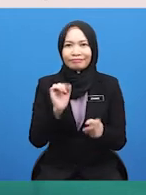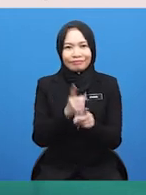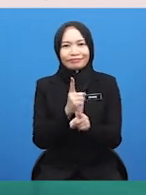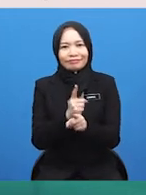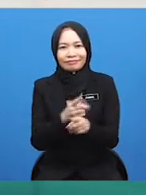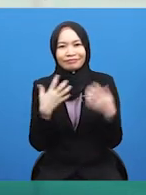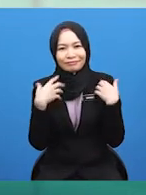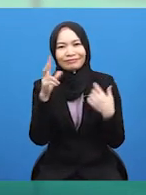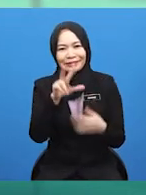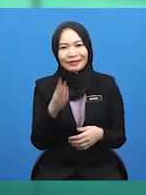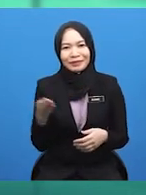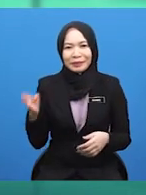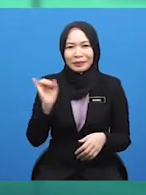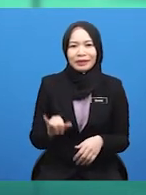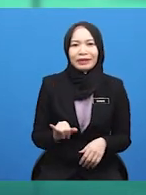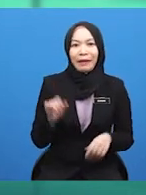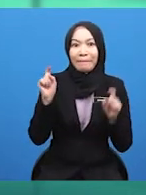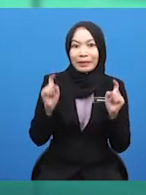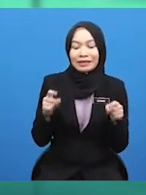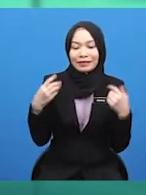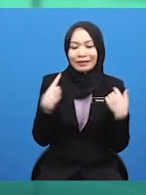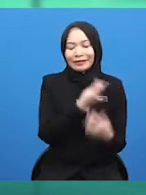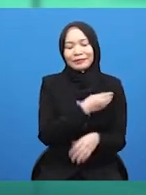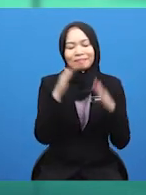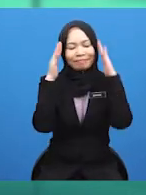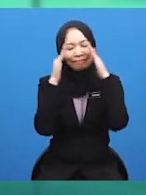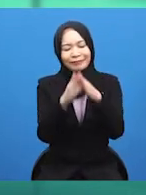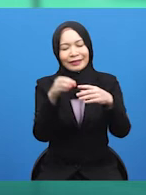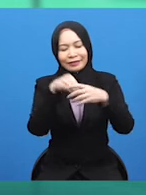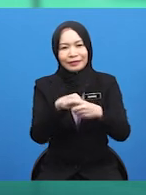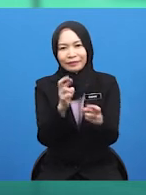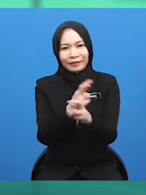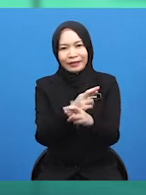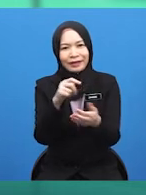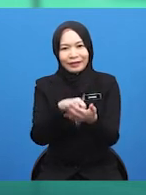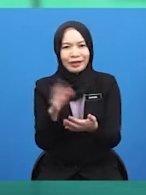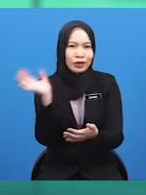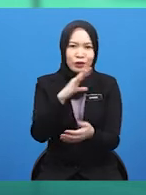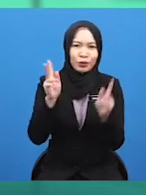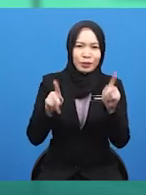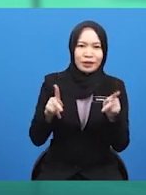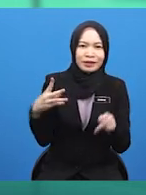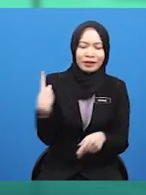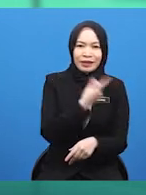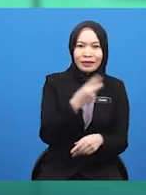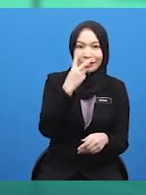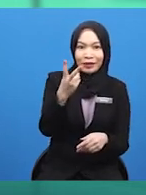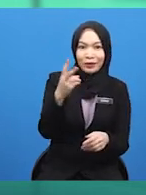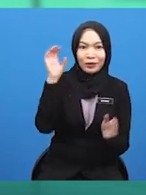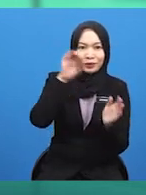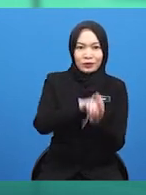Ada tiga benda yang kita kena bagi tumpuan dalam bidang perekaan ini. Jom pelajar, kita lihat contoh